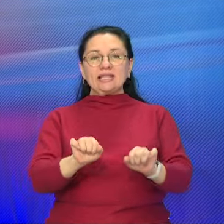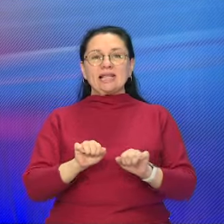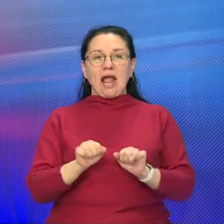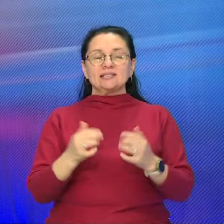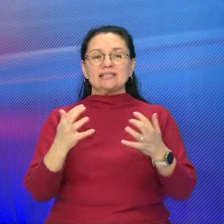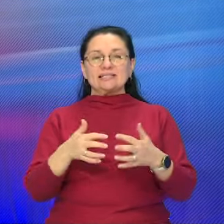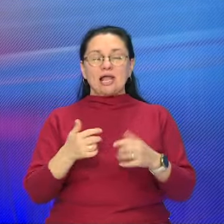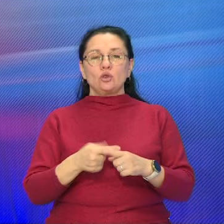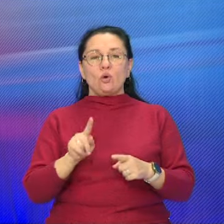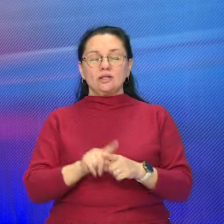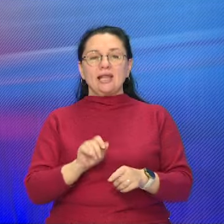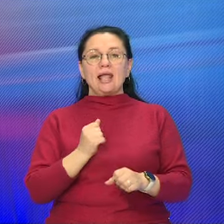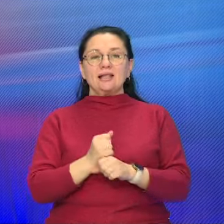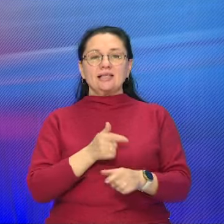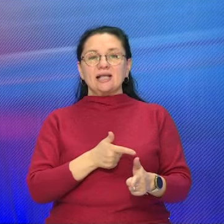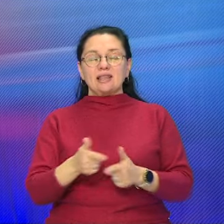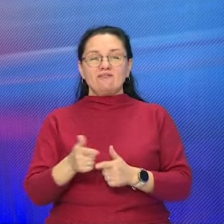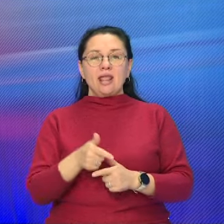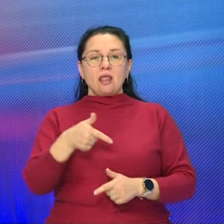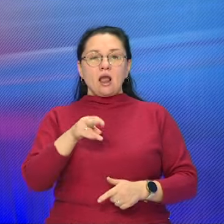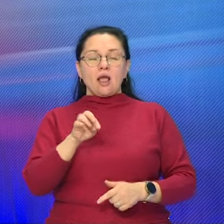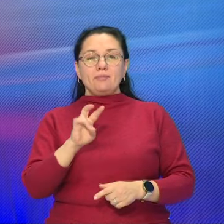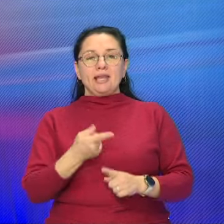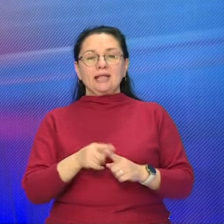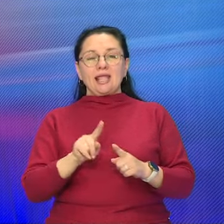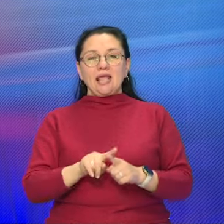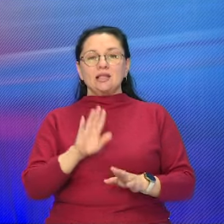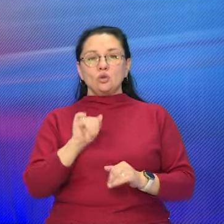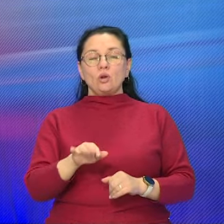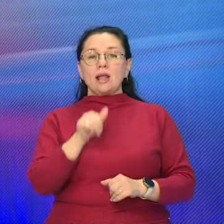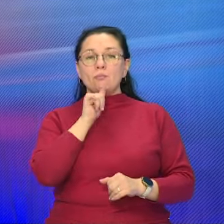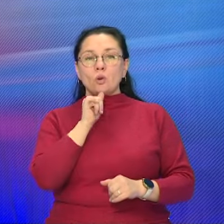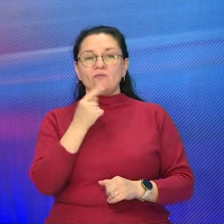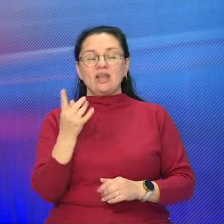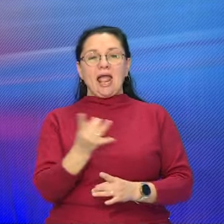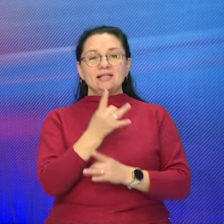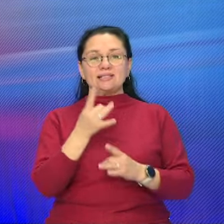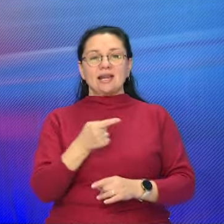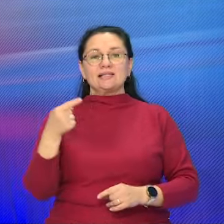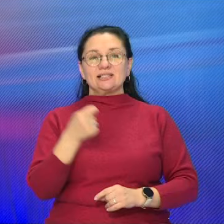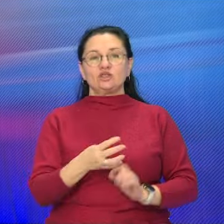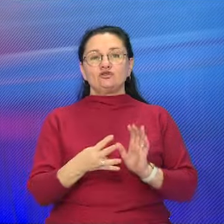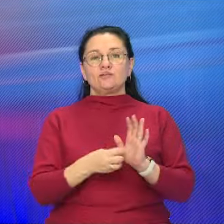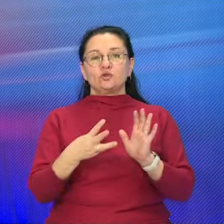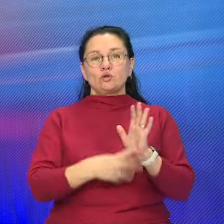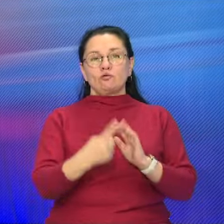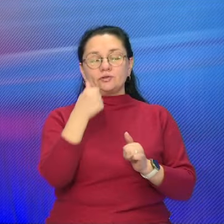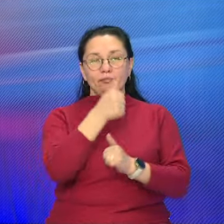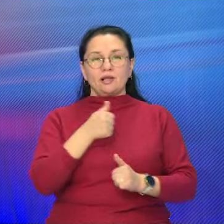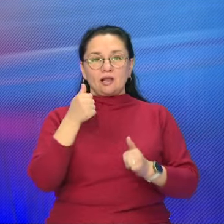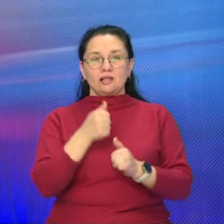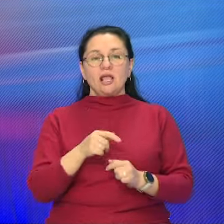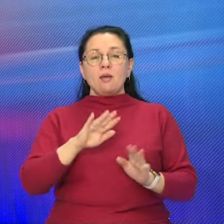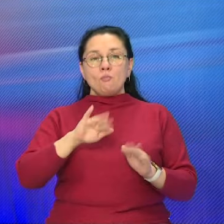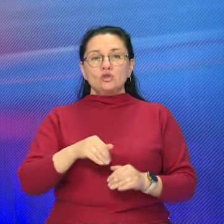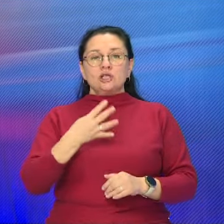призначенный для вырабу гобеленов. Гэтые кросны основывали только один раз, у 1981. И вось праз